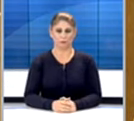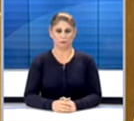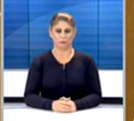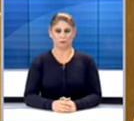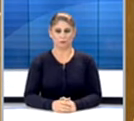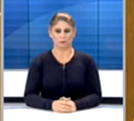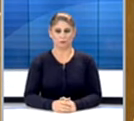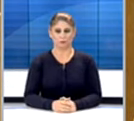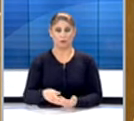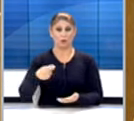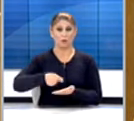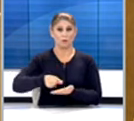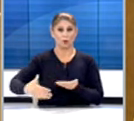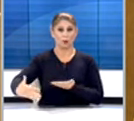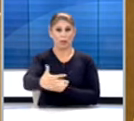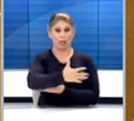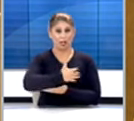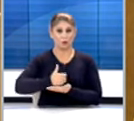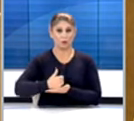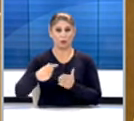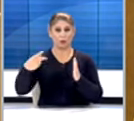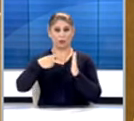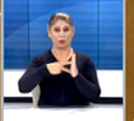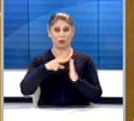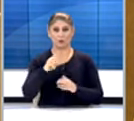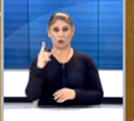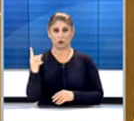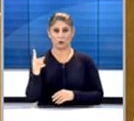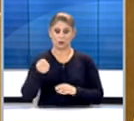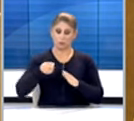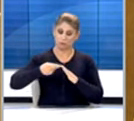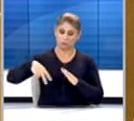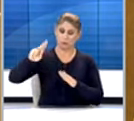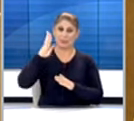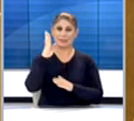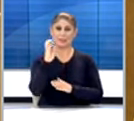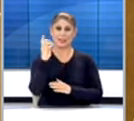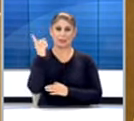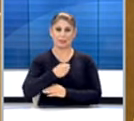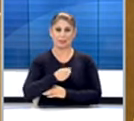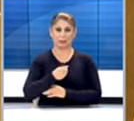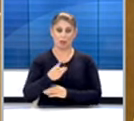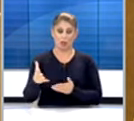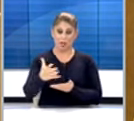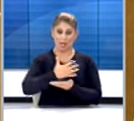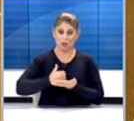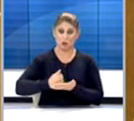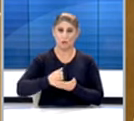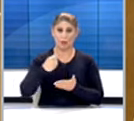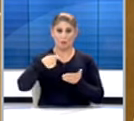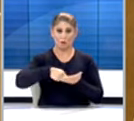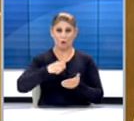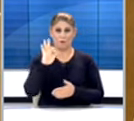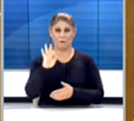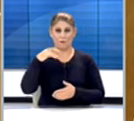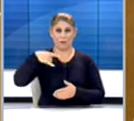Τα φορολογικά έσοδα από το 2021 έχουν αυξηθεί κατά 40%, ενώ τα έσοδα από ΦΠΑ